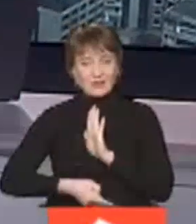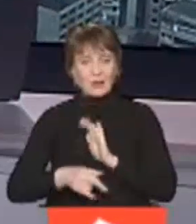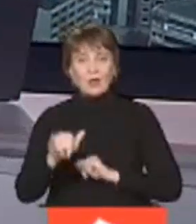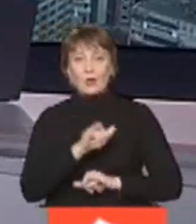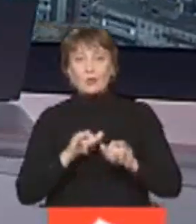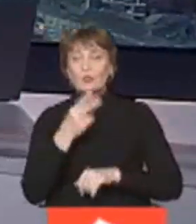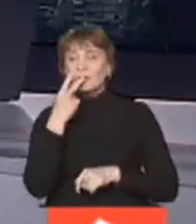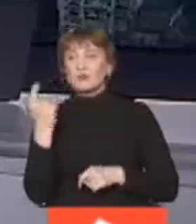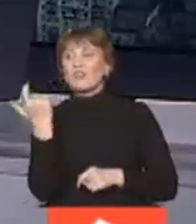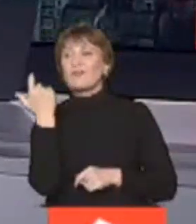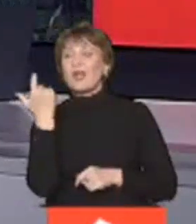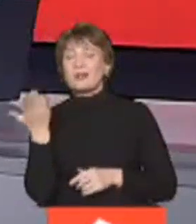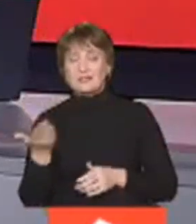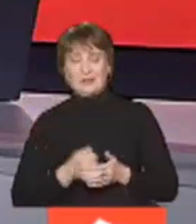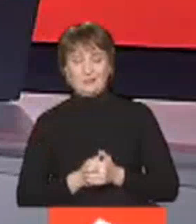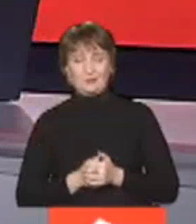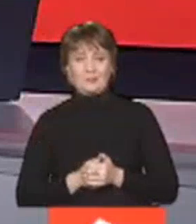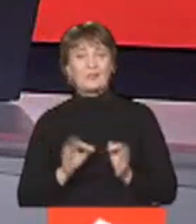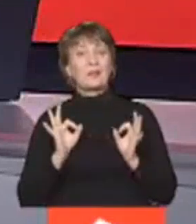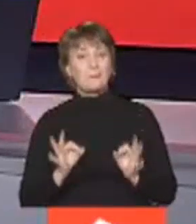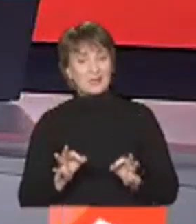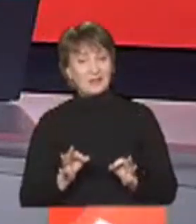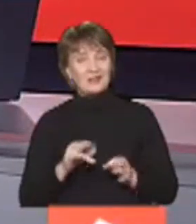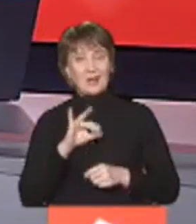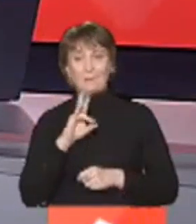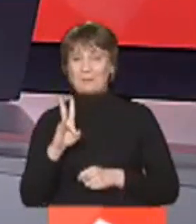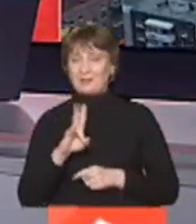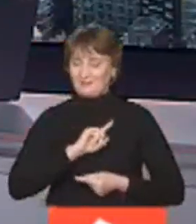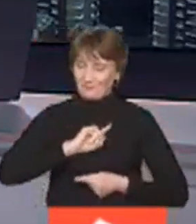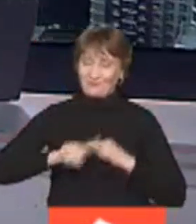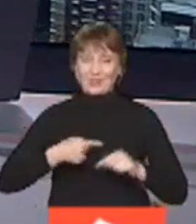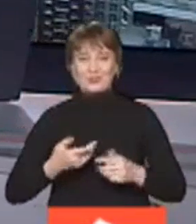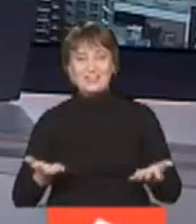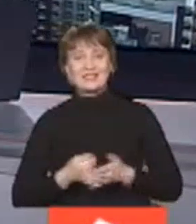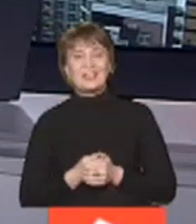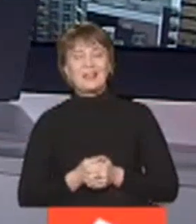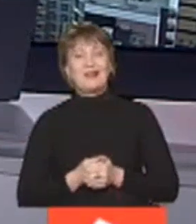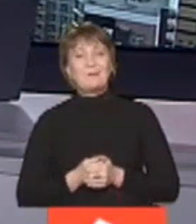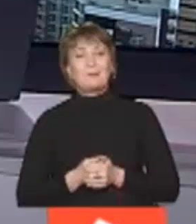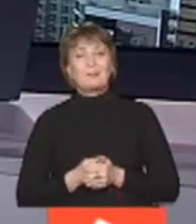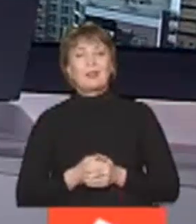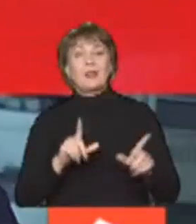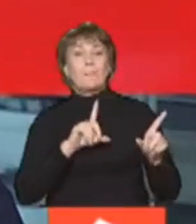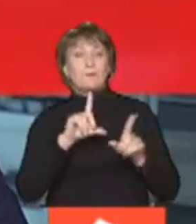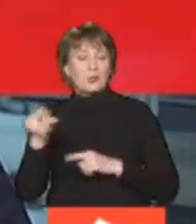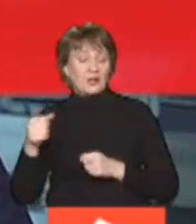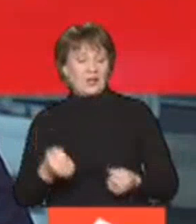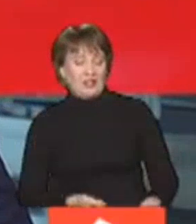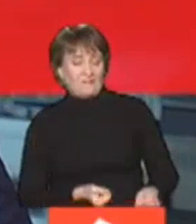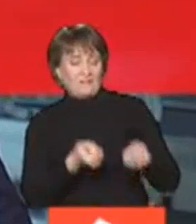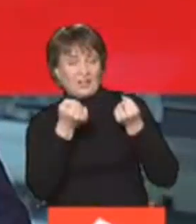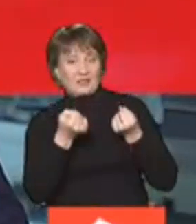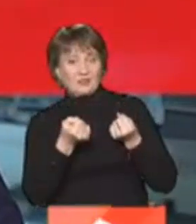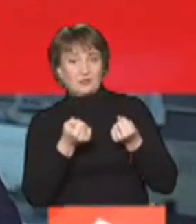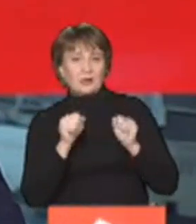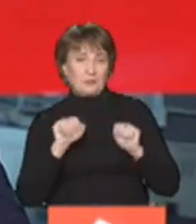дивляться власники коней? Правильно, пане Василю, викрутилися. Ну, але ви, ну, ДСНС приїхали, витягнули. Це, до